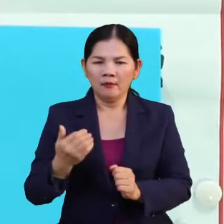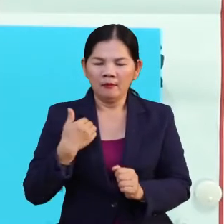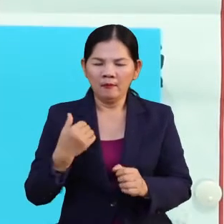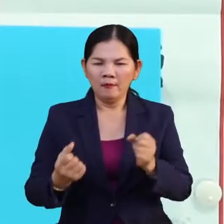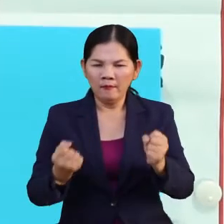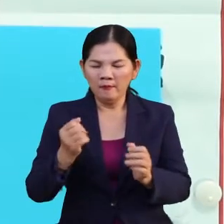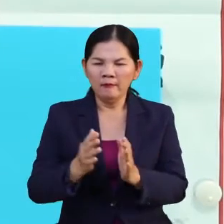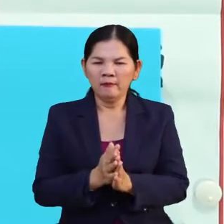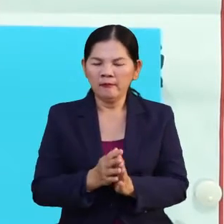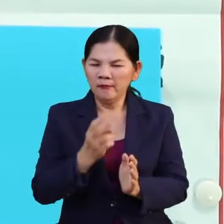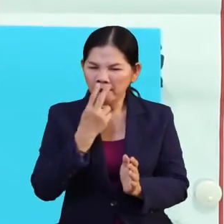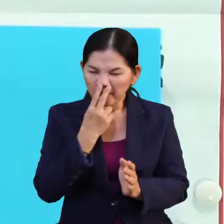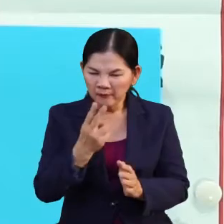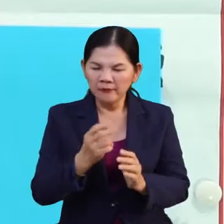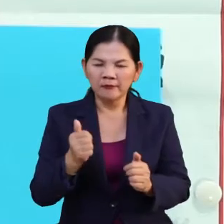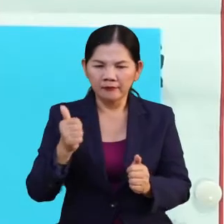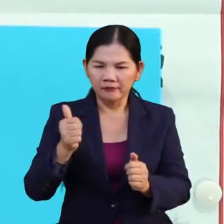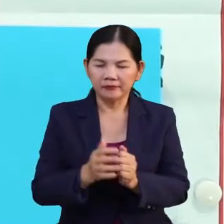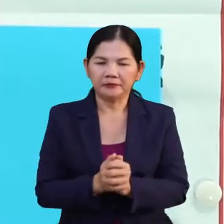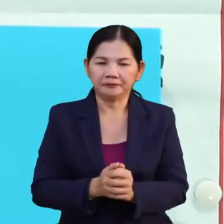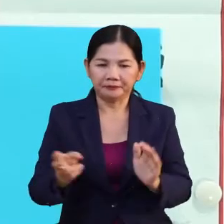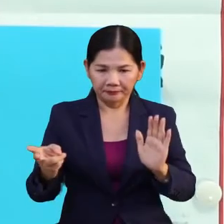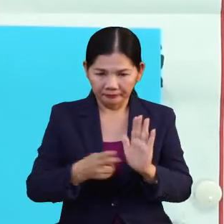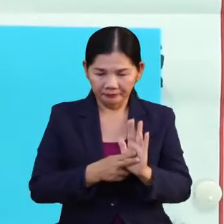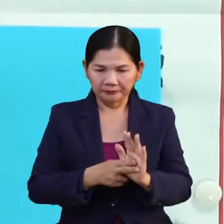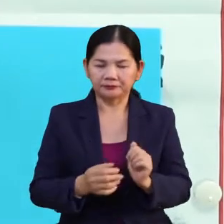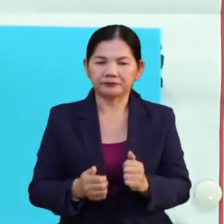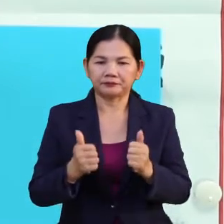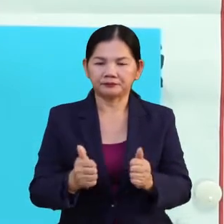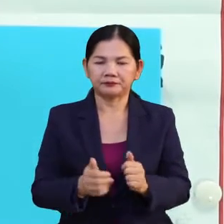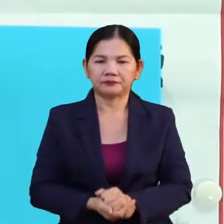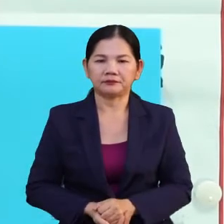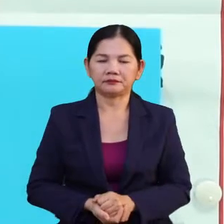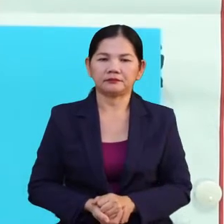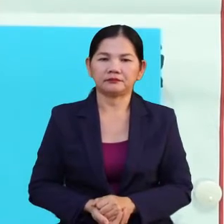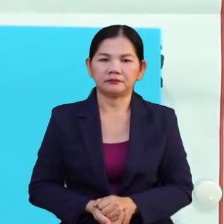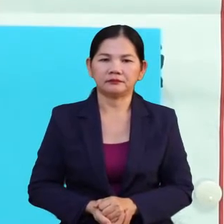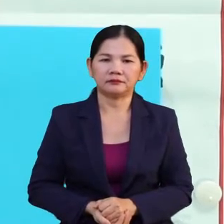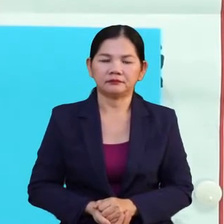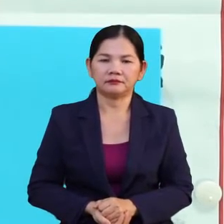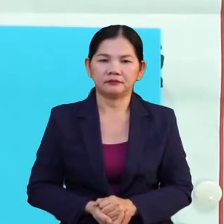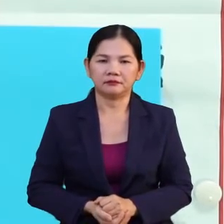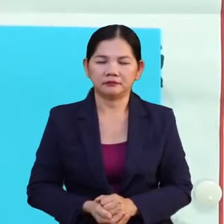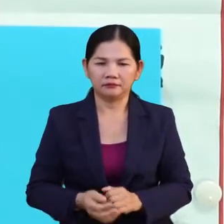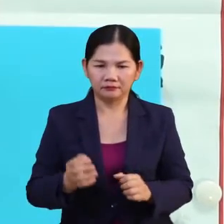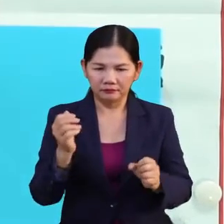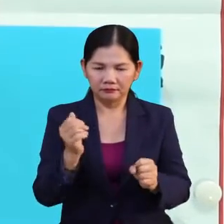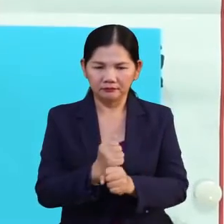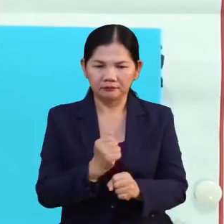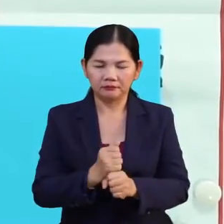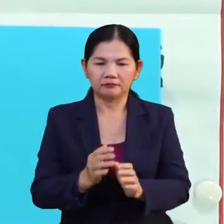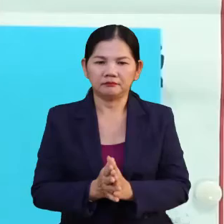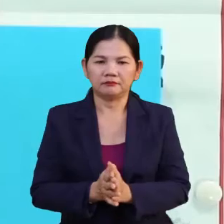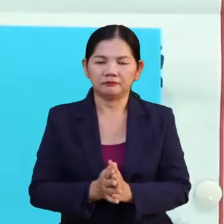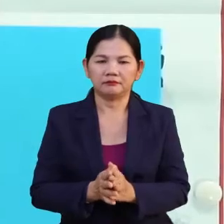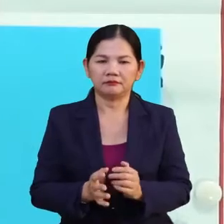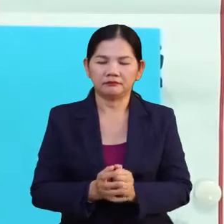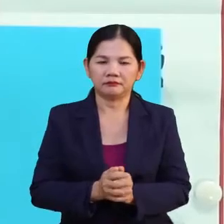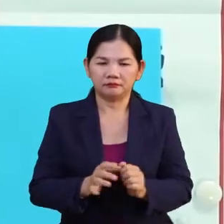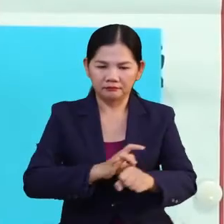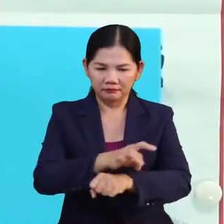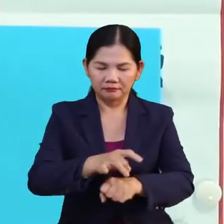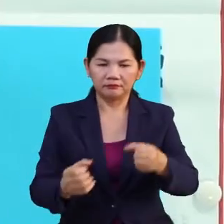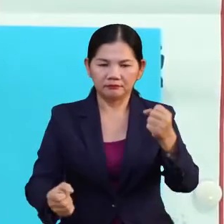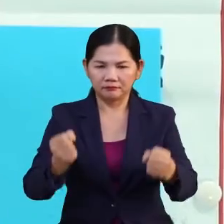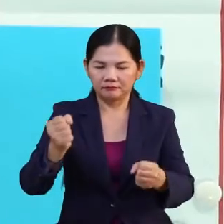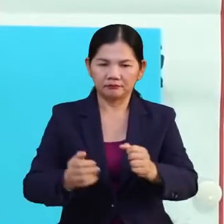យថាកូនទាំងអស់គ្នាប្រកាសជាដឹងច្បាស់នៅអំពើមិនល្អហើយណាចាអំពើមិនល្អអញ្ចឹងតោះអញ្ចឹងដល់ពេលជិះរថយ